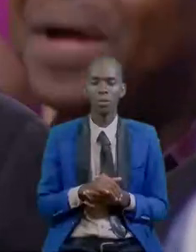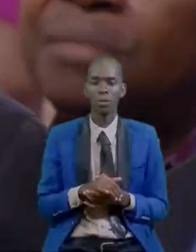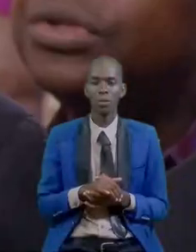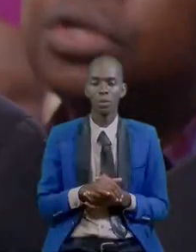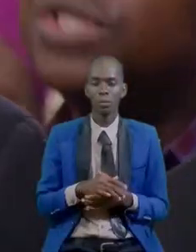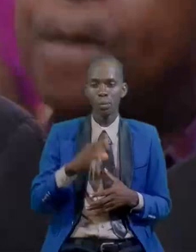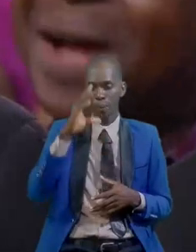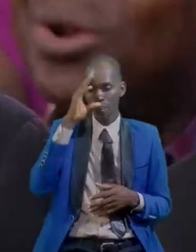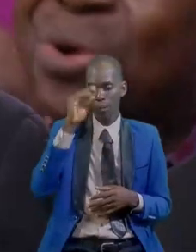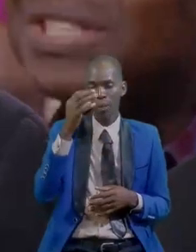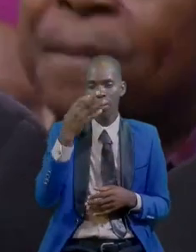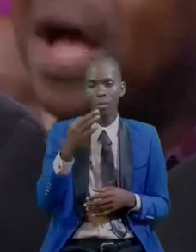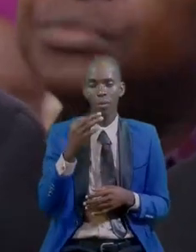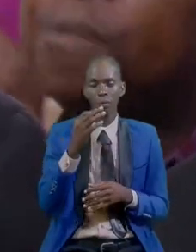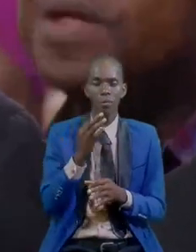hommes de foi,